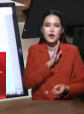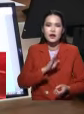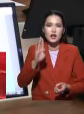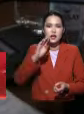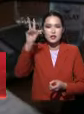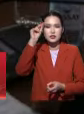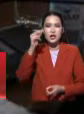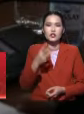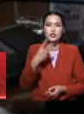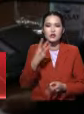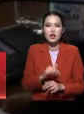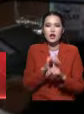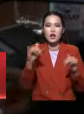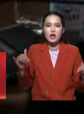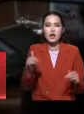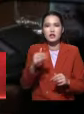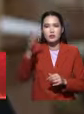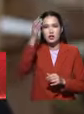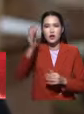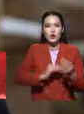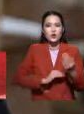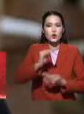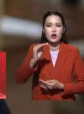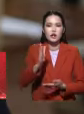салмақты шешім қабылдауға қабілеті жоғары екенін айтады.